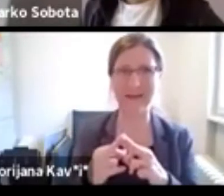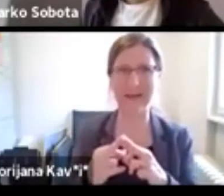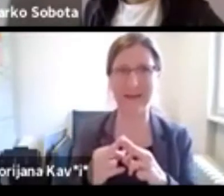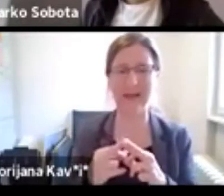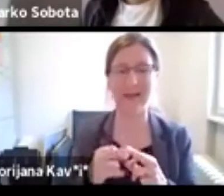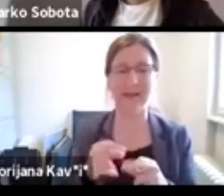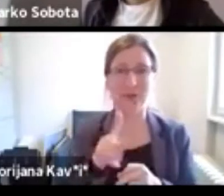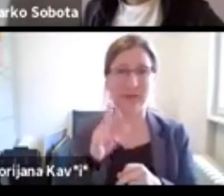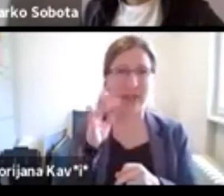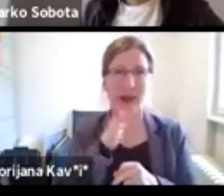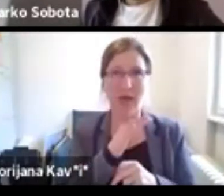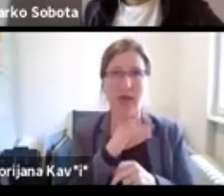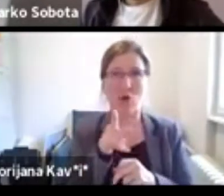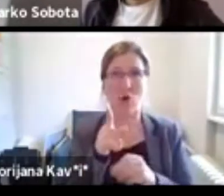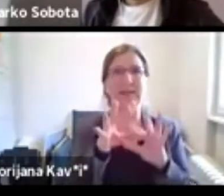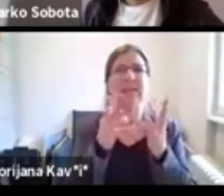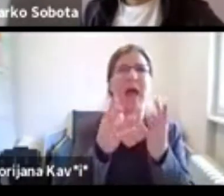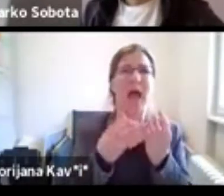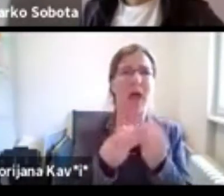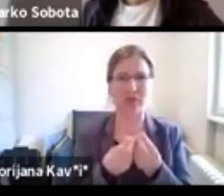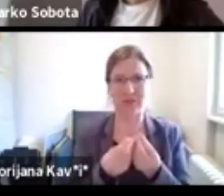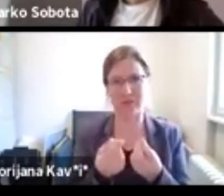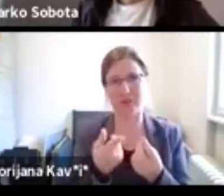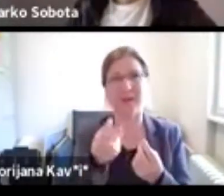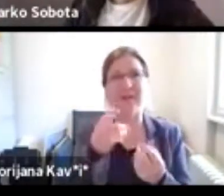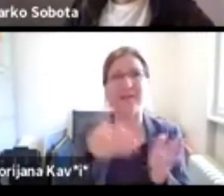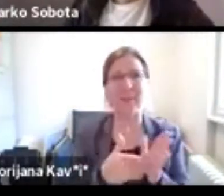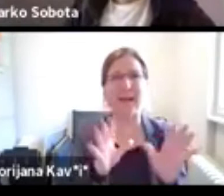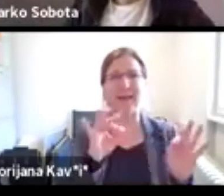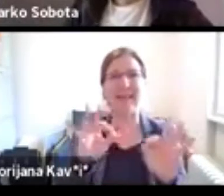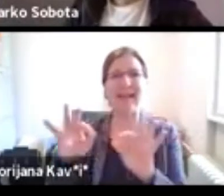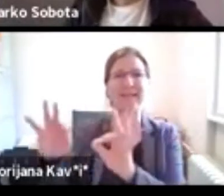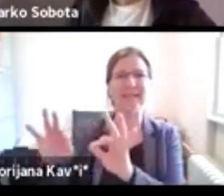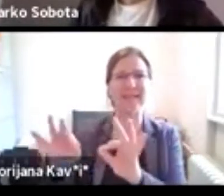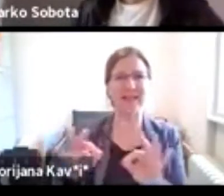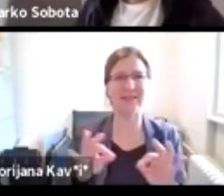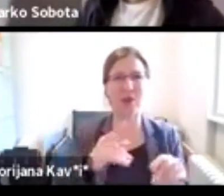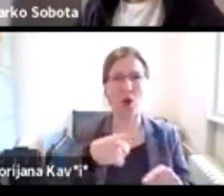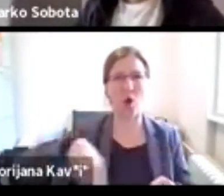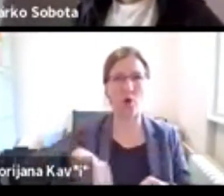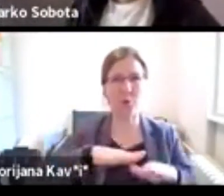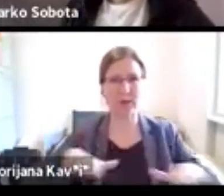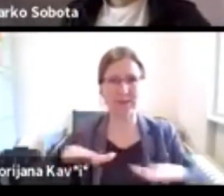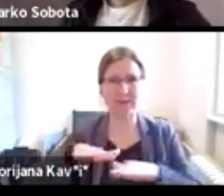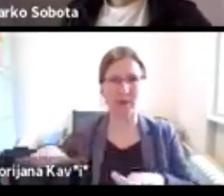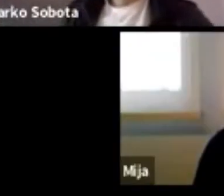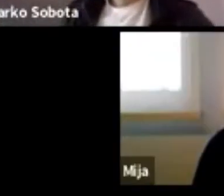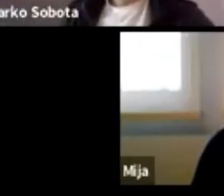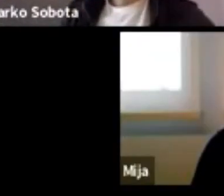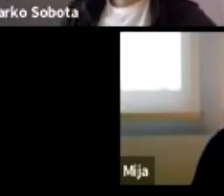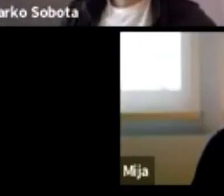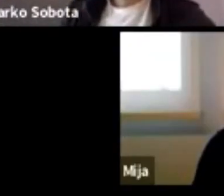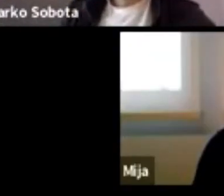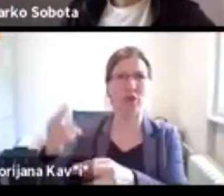sažeti ono što sam rekla, da ne znam koliko desetaka okruglih stolova i kroničnih bolesti, dragi Bože, koliko ima, nije lako to bilo sažeti